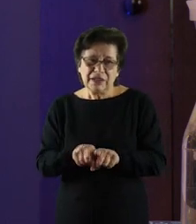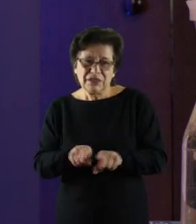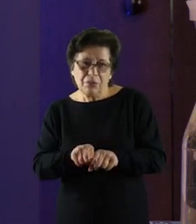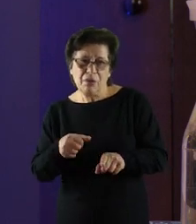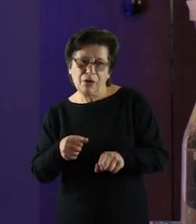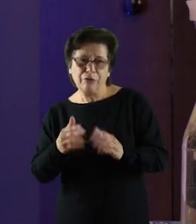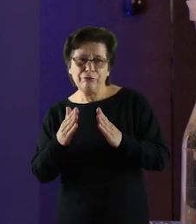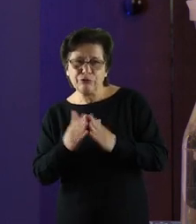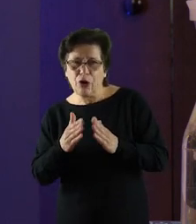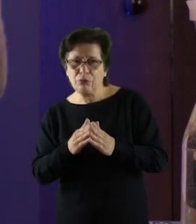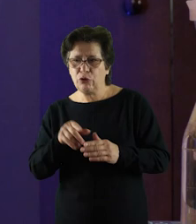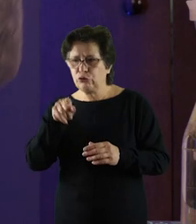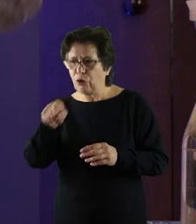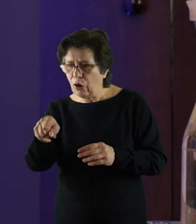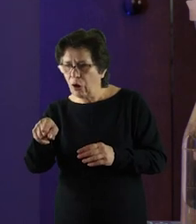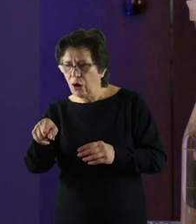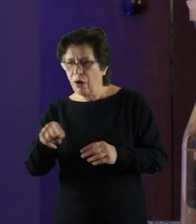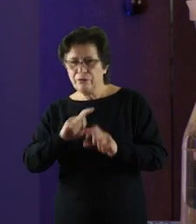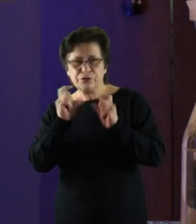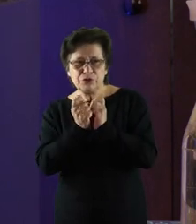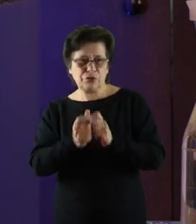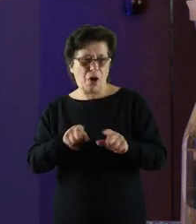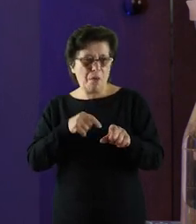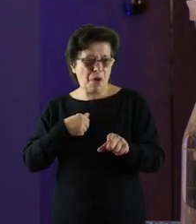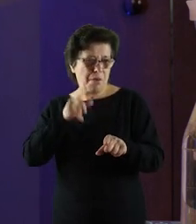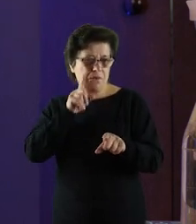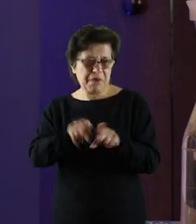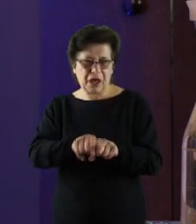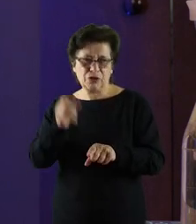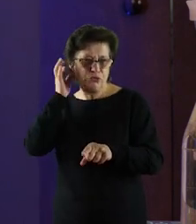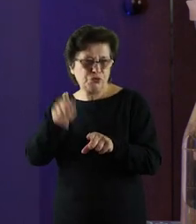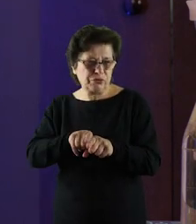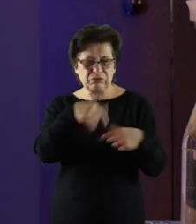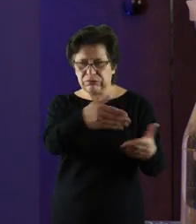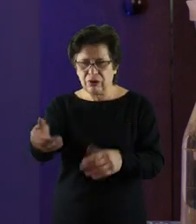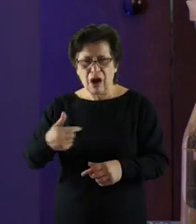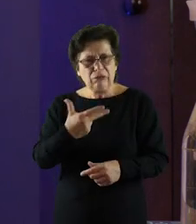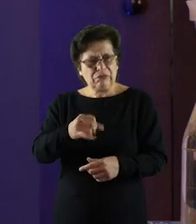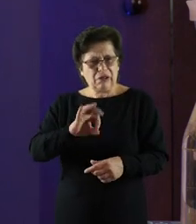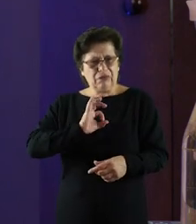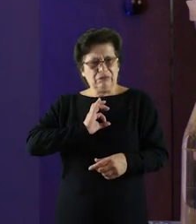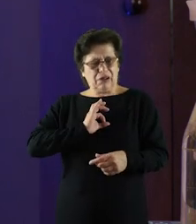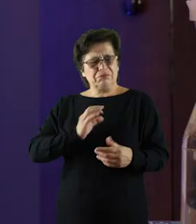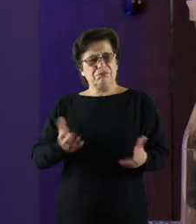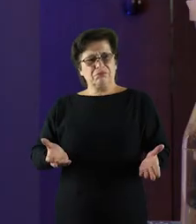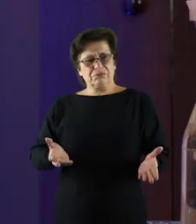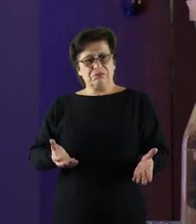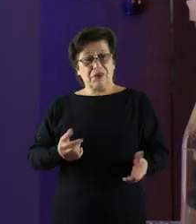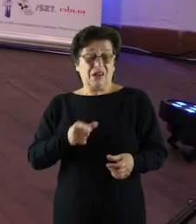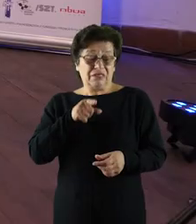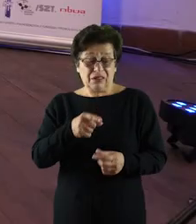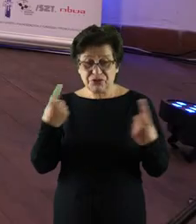bratu, siostrze, tacie, ale nie nam? I rzeczywiście tak było? Okej. Okay. Czyli tych sytuacji nie